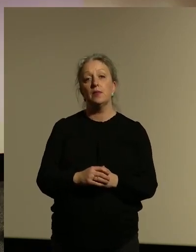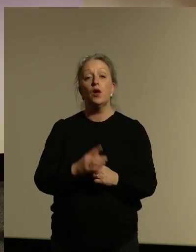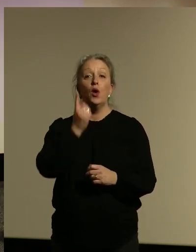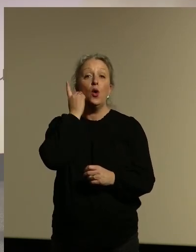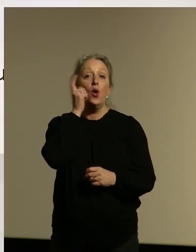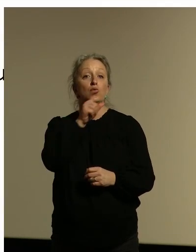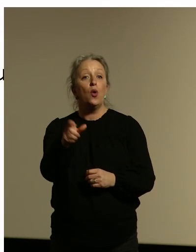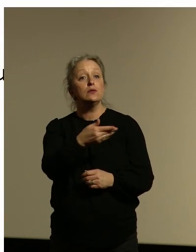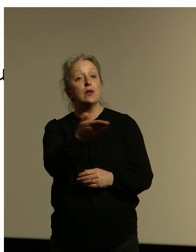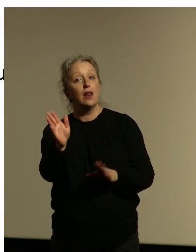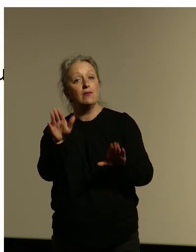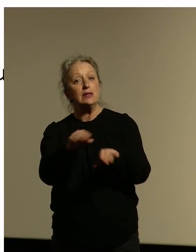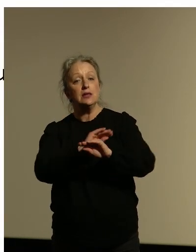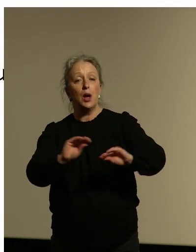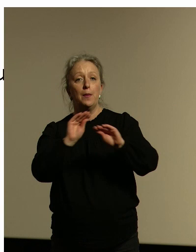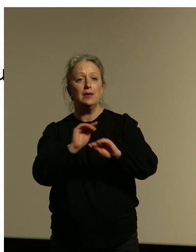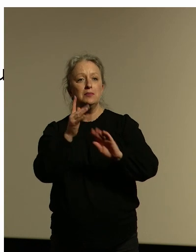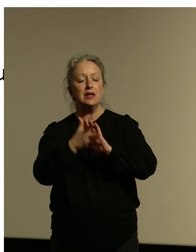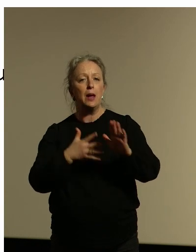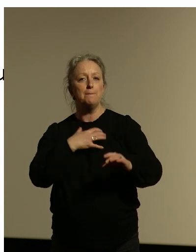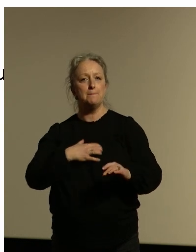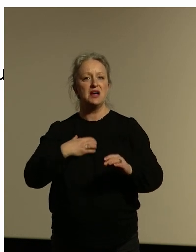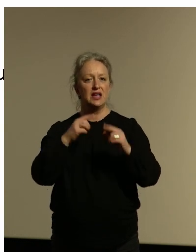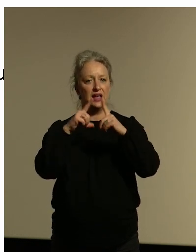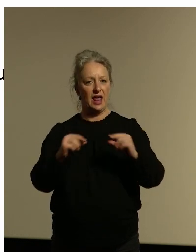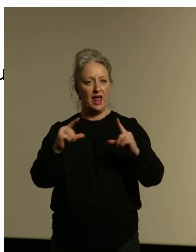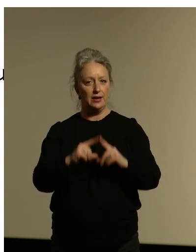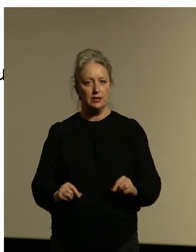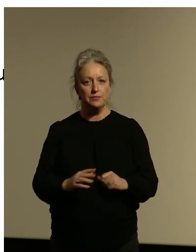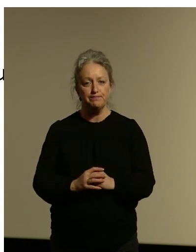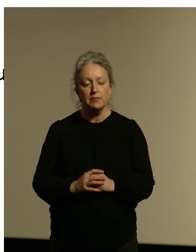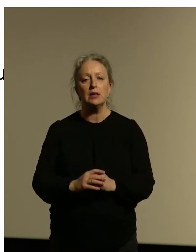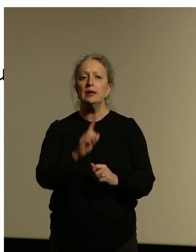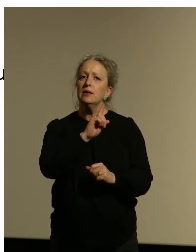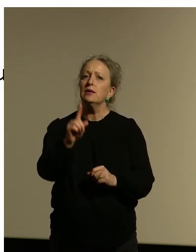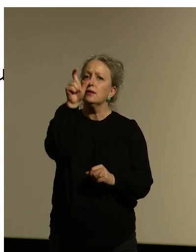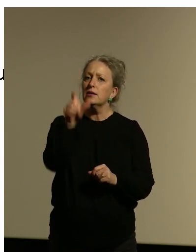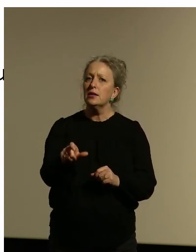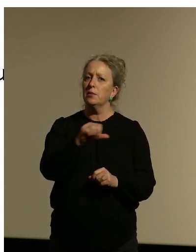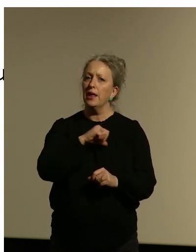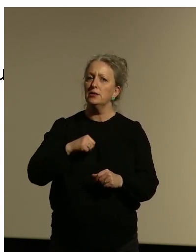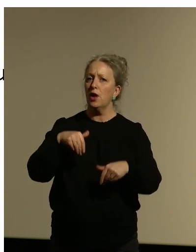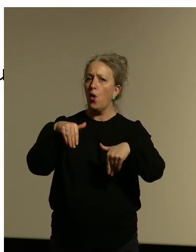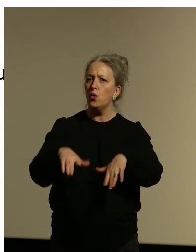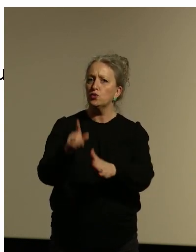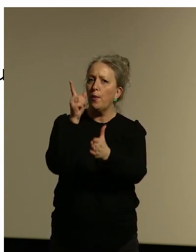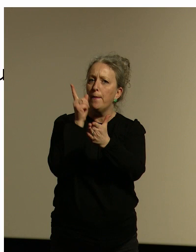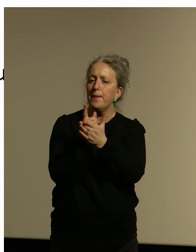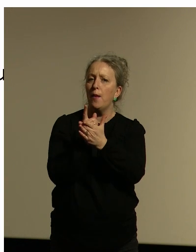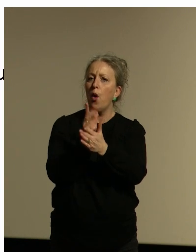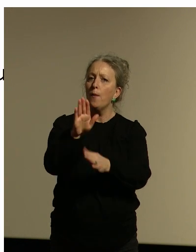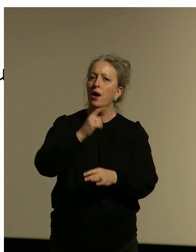Noortele võiks õpetada selgeks põhireeglid. Iga inimene peab saama ise otsustada, kellele ta oma isikliku